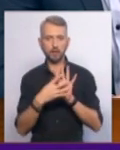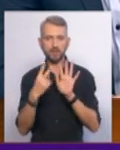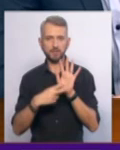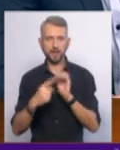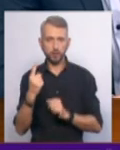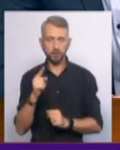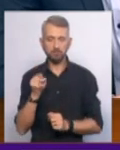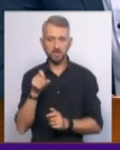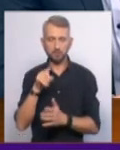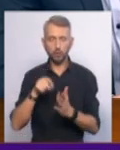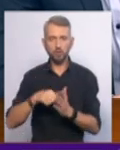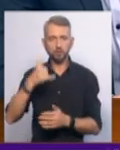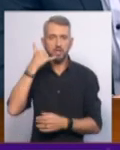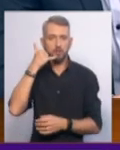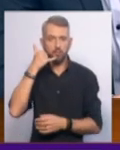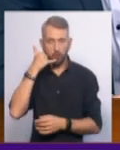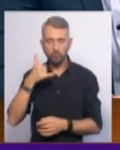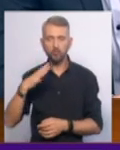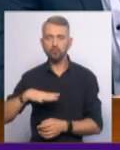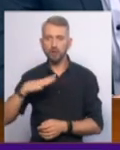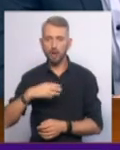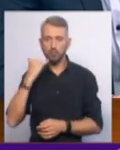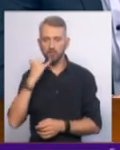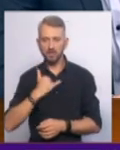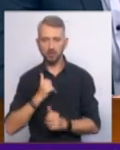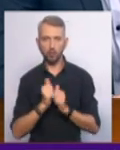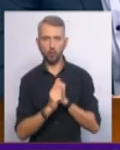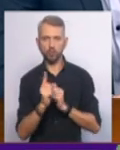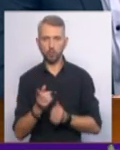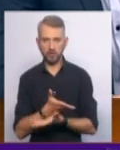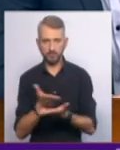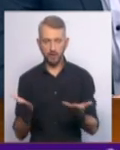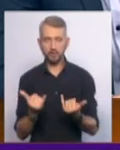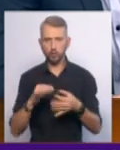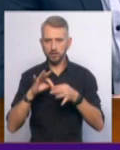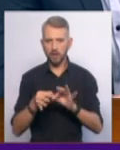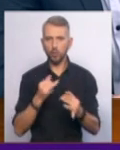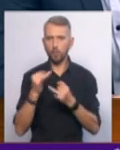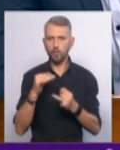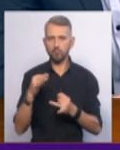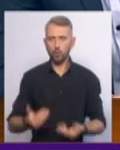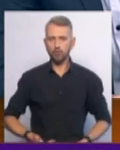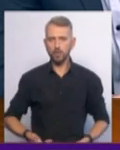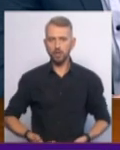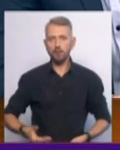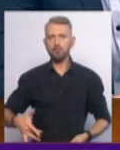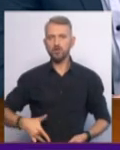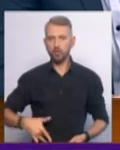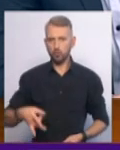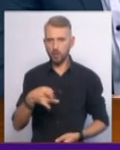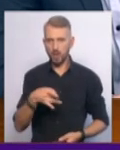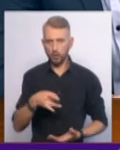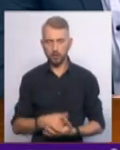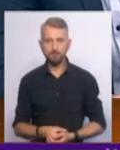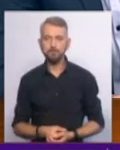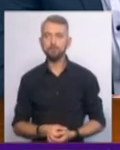223-0881. Саме за цим номером телефону ми чекаємо на дзвінки кожного з вас. Сьогодні детально говоримо саме про життя у Печерському районі.